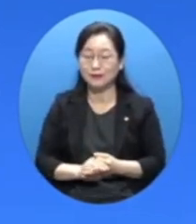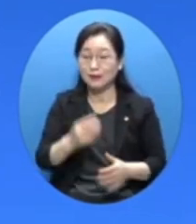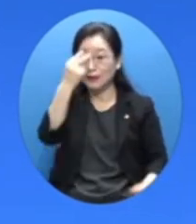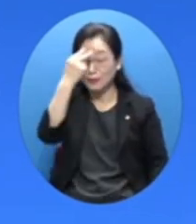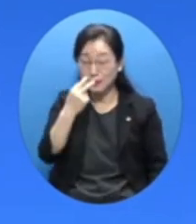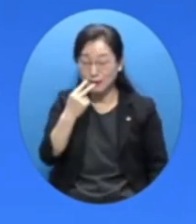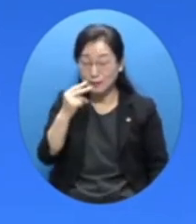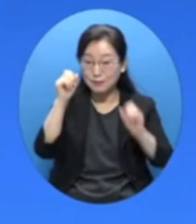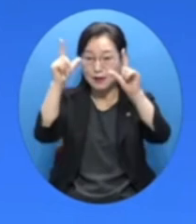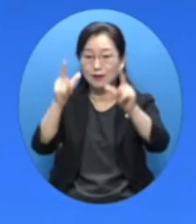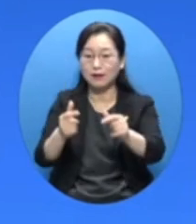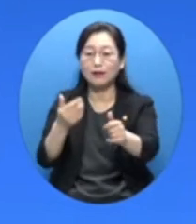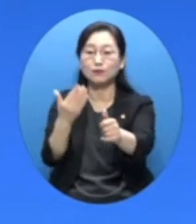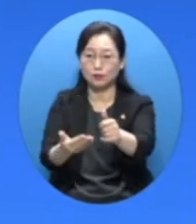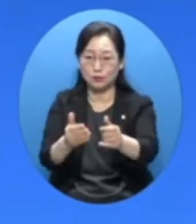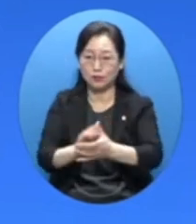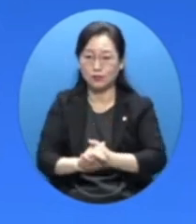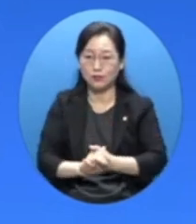맹인이 어쨌든